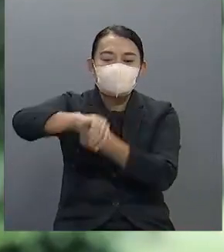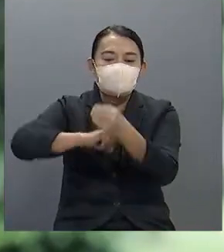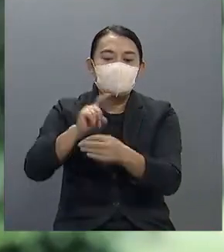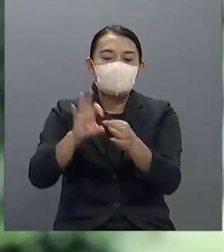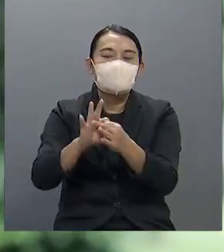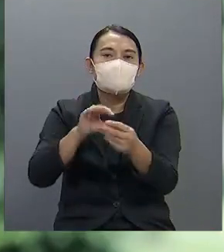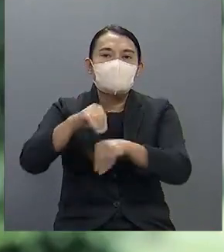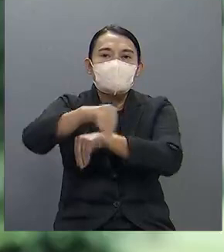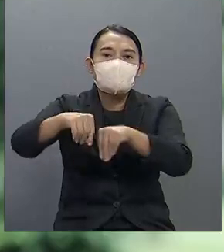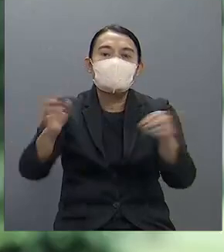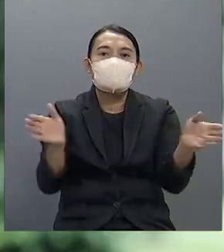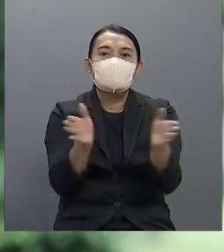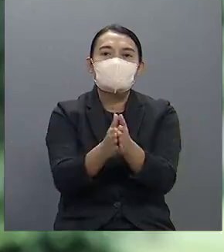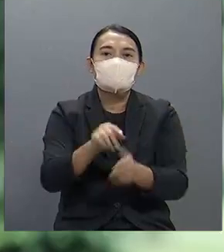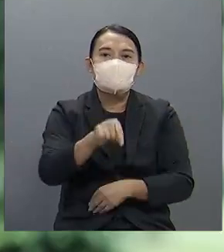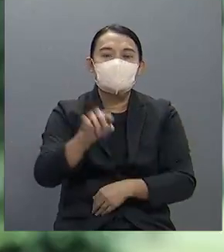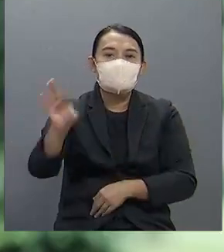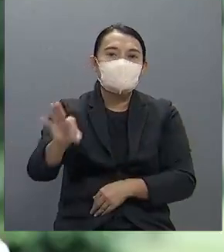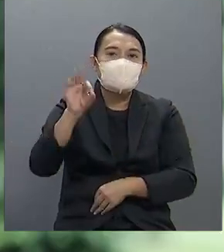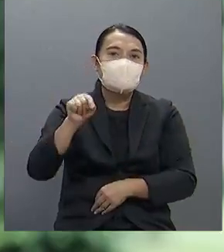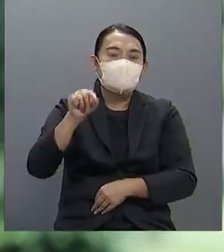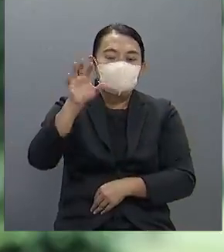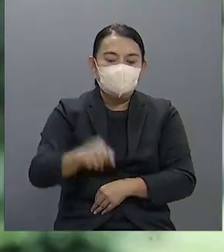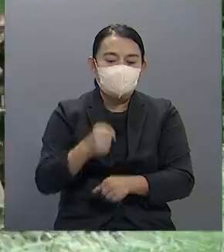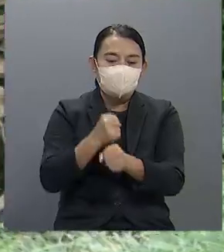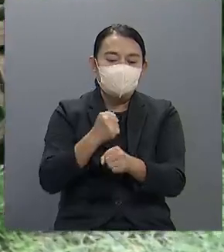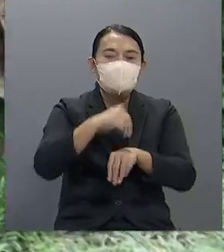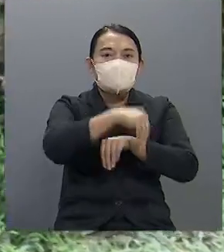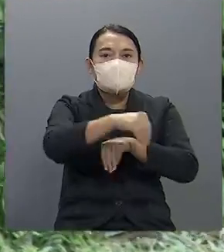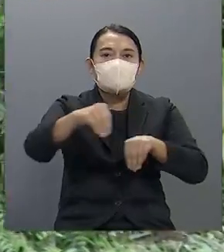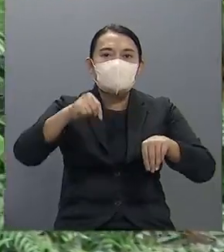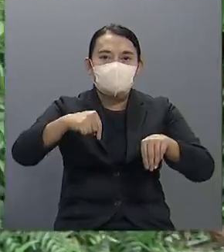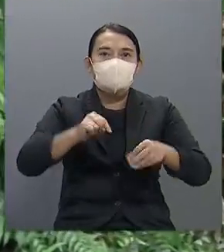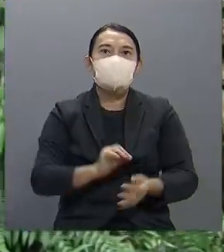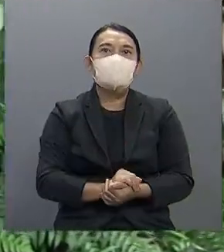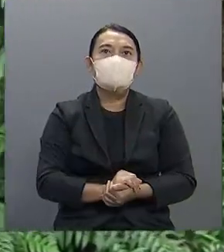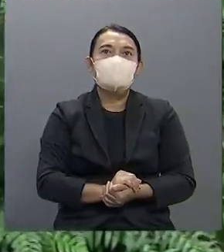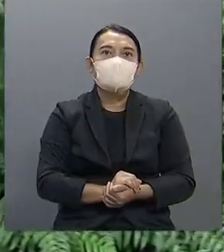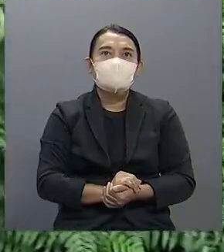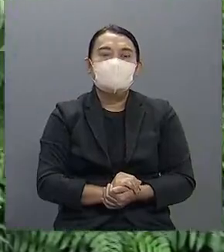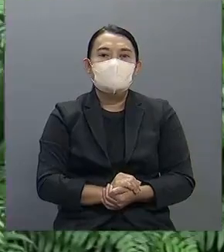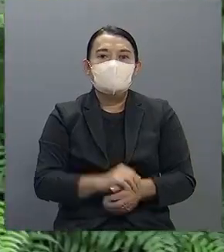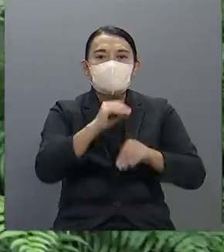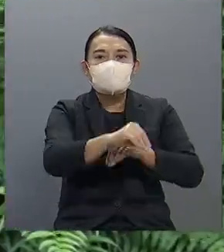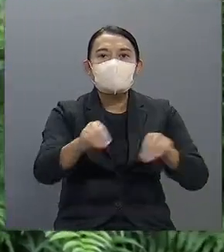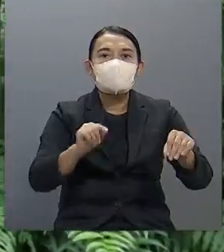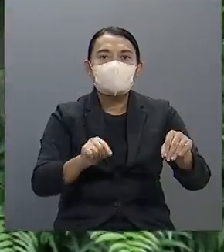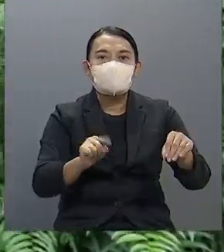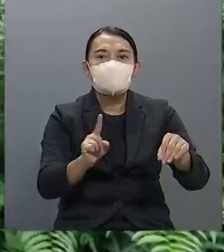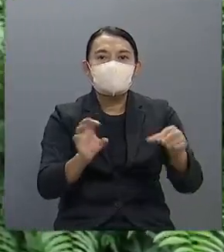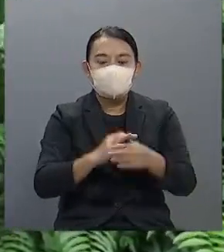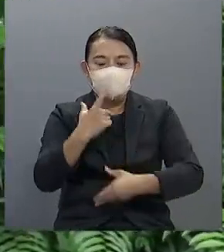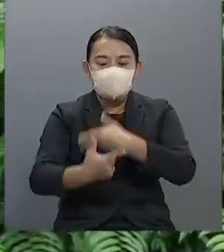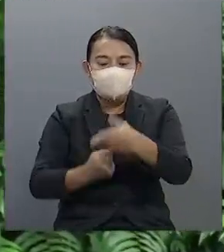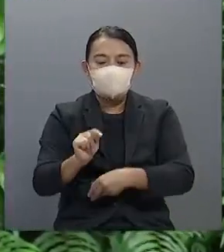ลยเลือกพืชเศรษฐกิจที่เข้ามาปลูกที่บ้านทุ่งกระโปรงจุดเริ่มต้นเนี่ยนะครับเราก็บอกว่าเราต้องปลูกในสิ่งที่ตลาดต้องการนะครับ